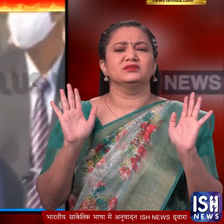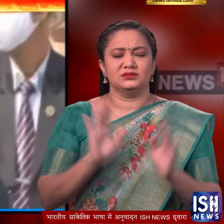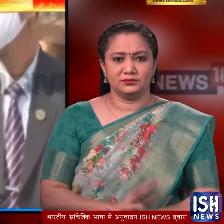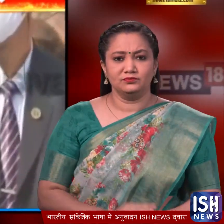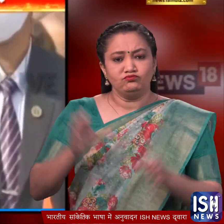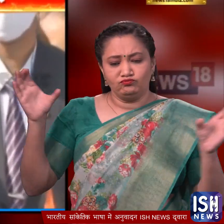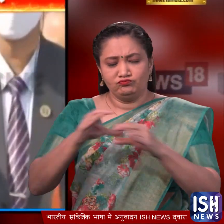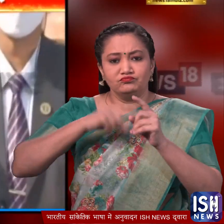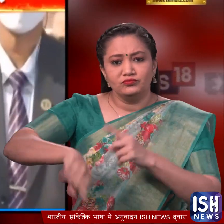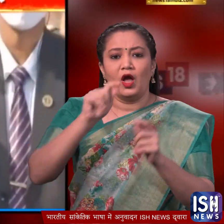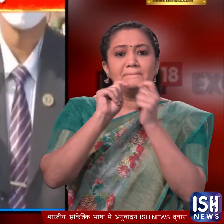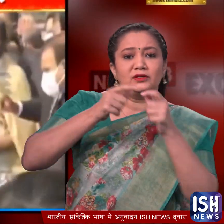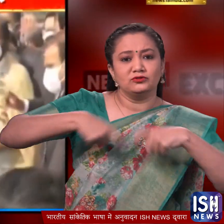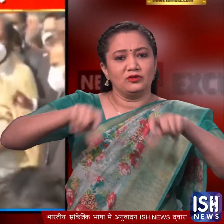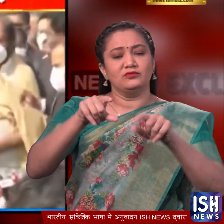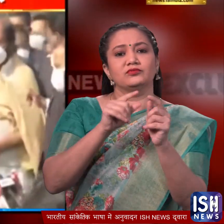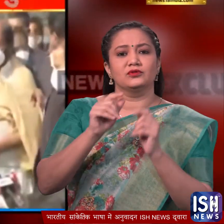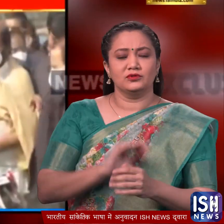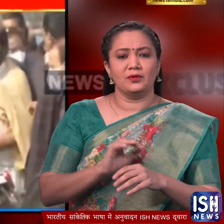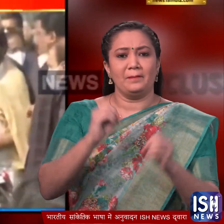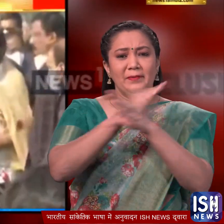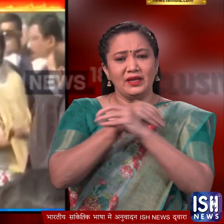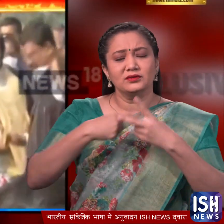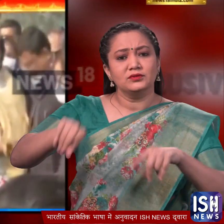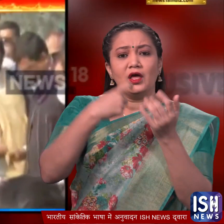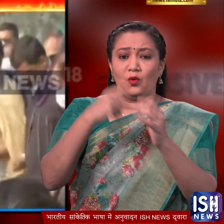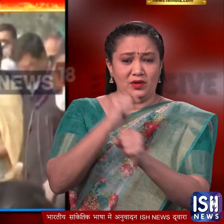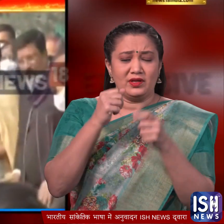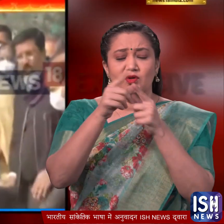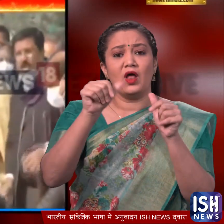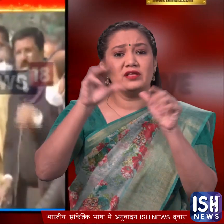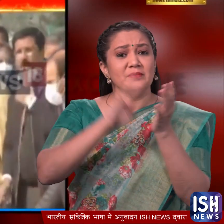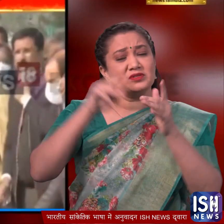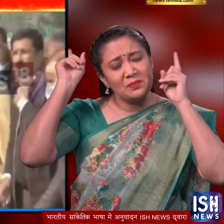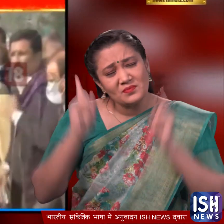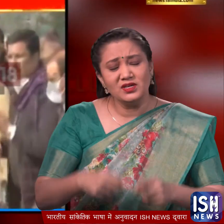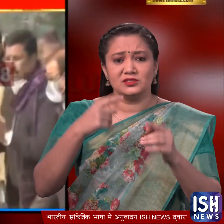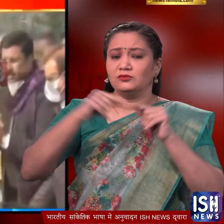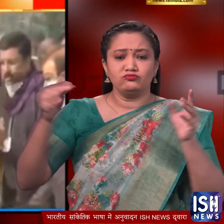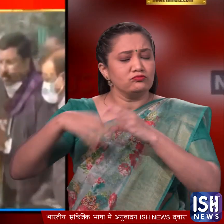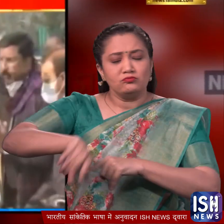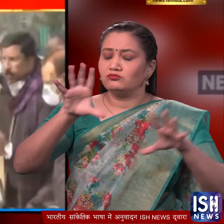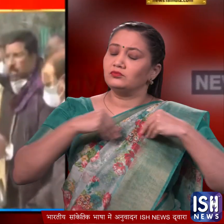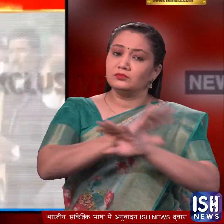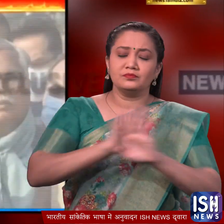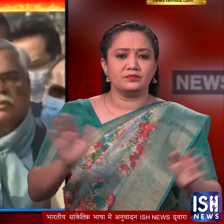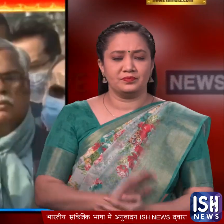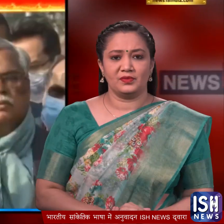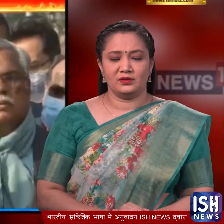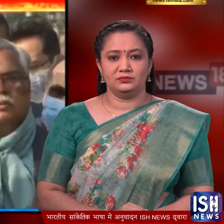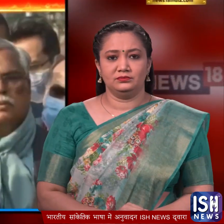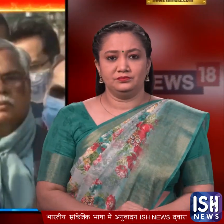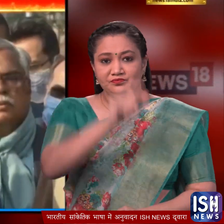सभी नेताओं ने मिलकर प्रेस कॉन्फ्रेंस की, जिसमें राहुल गांधी ने साफ संकेत दिए कि अजय मिश्रा के मुद्दे पर विपक्ष कोई समझौता नहीं करेगा। ये